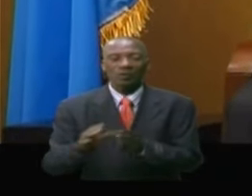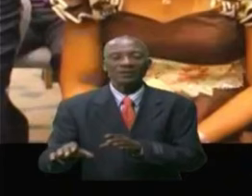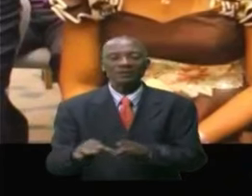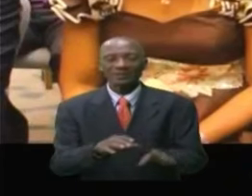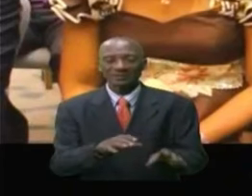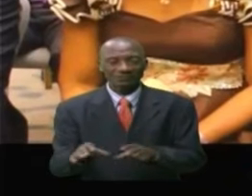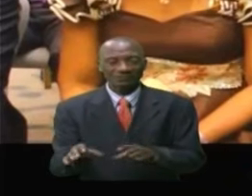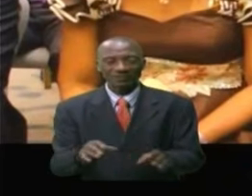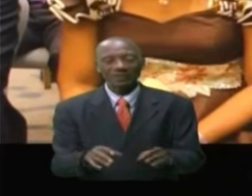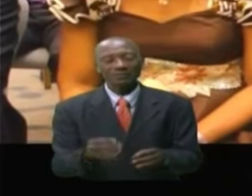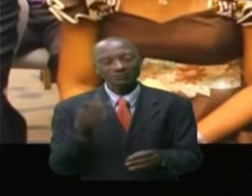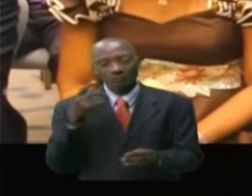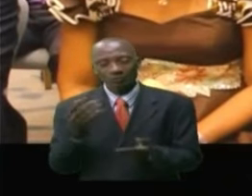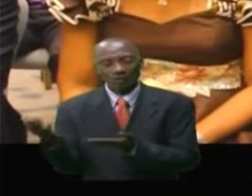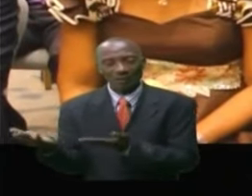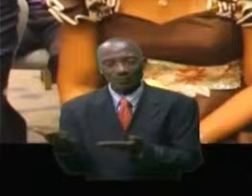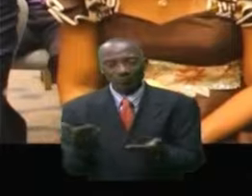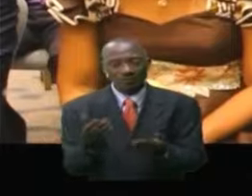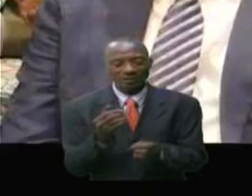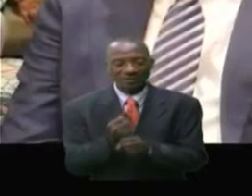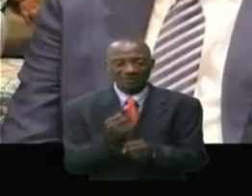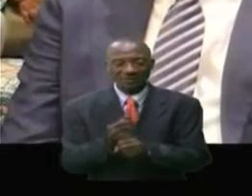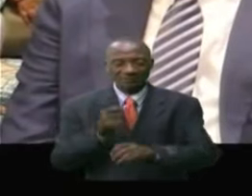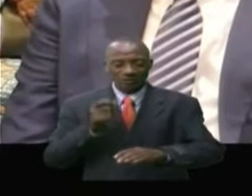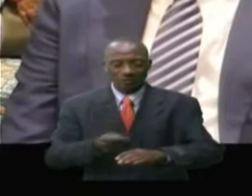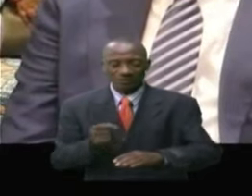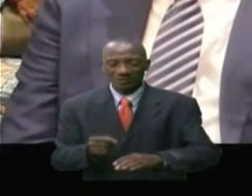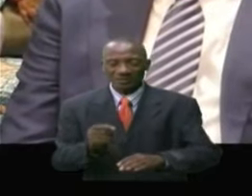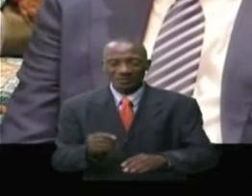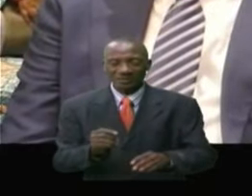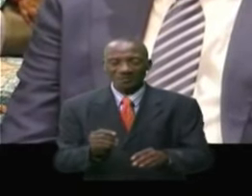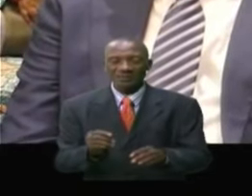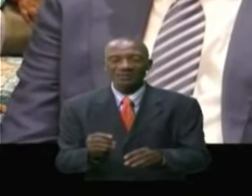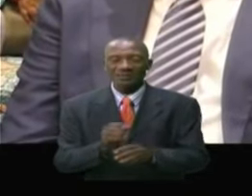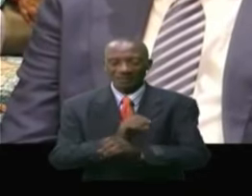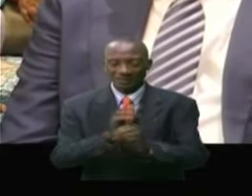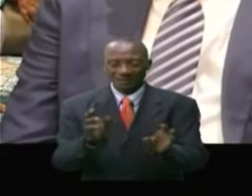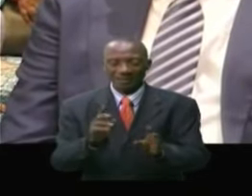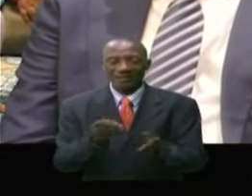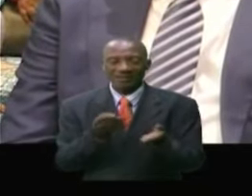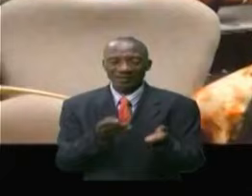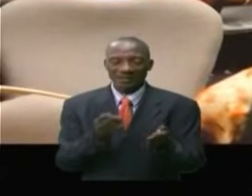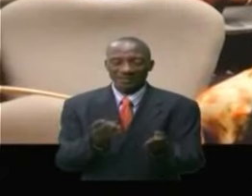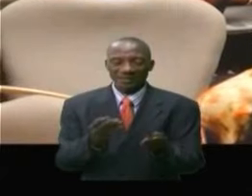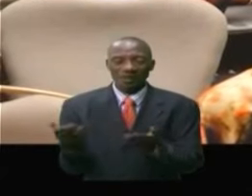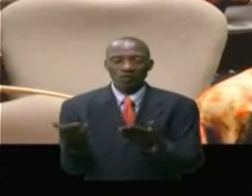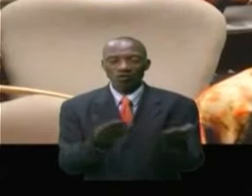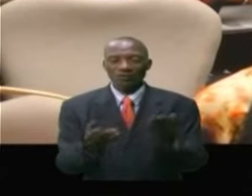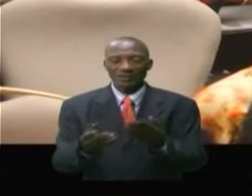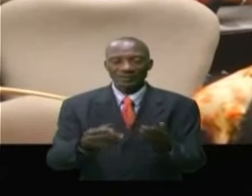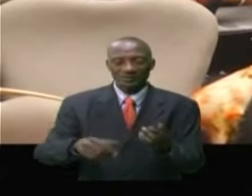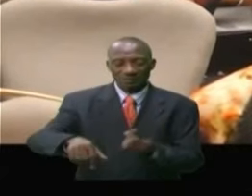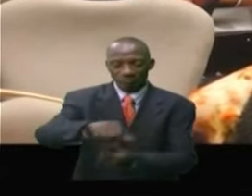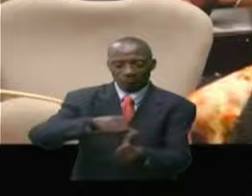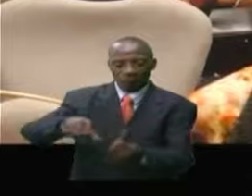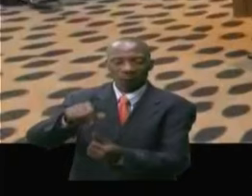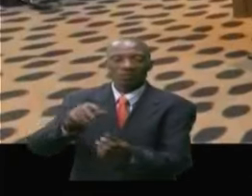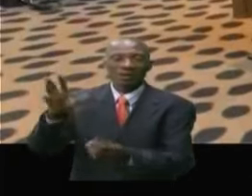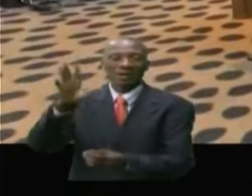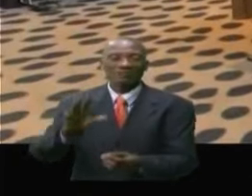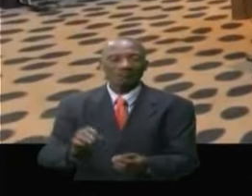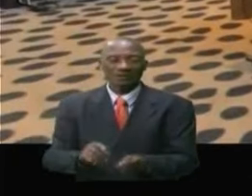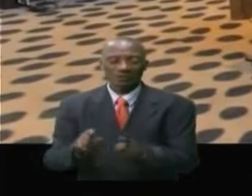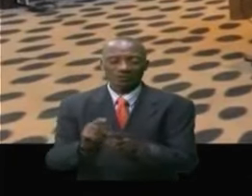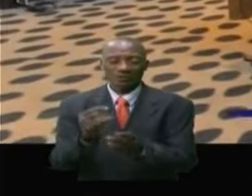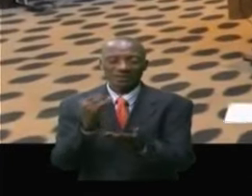renforcer l'harmonisation des cadres juridiques, favoriser le commerce intra-africain et encourager les investissements sur